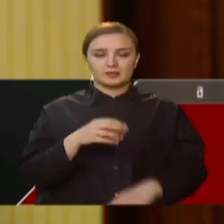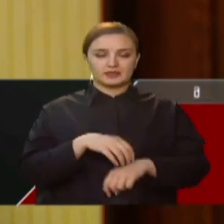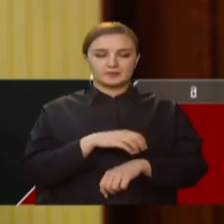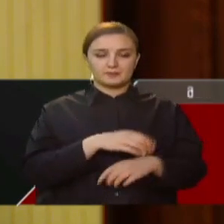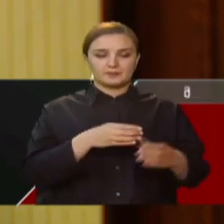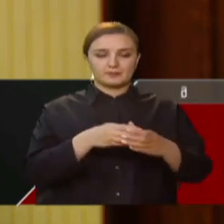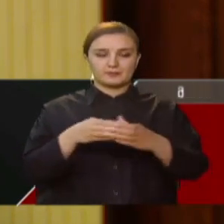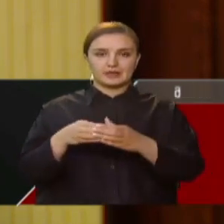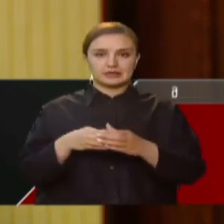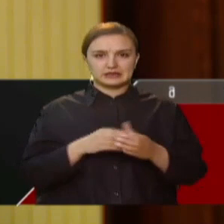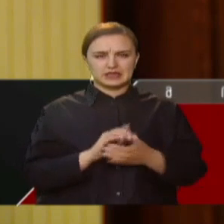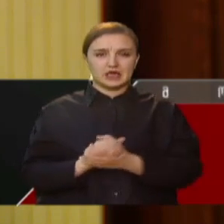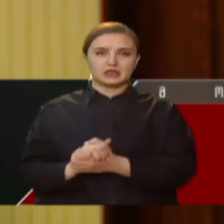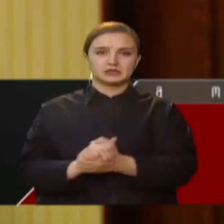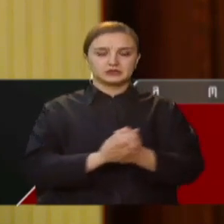სხვა ადამიანები